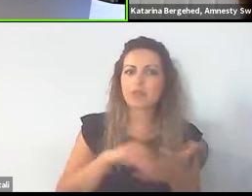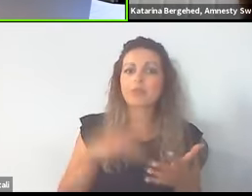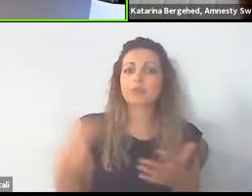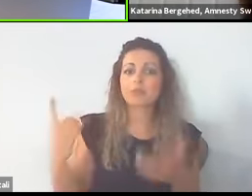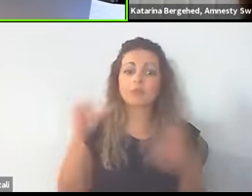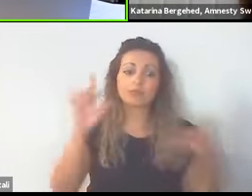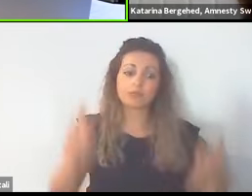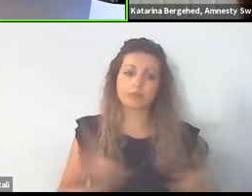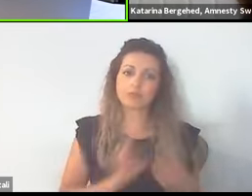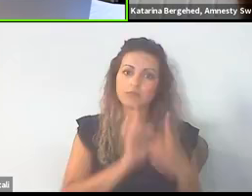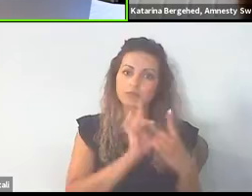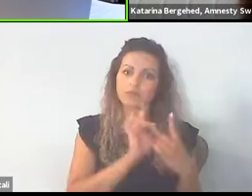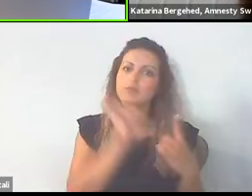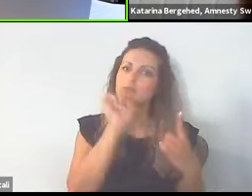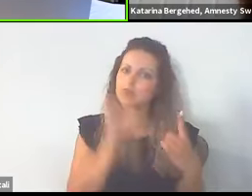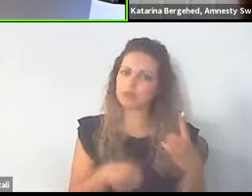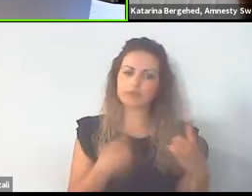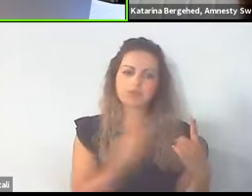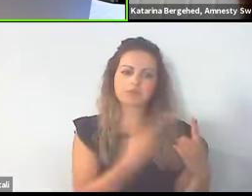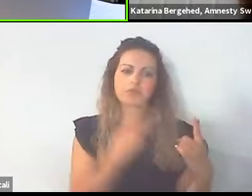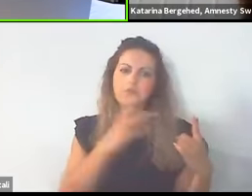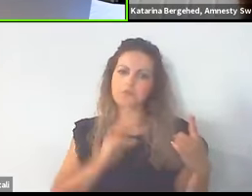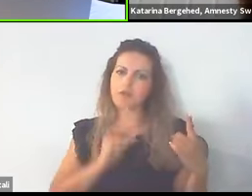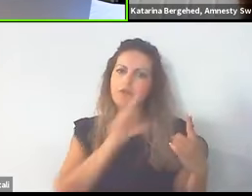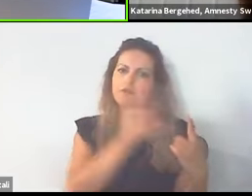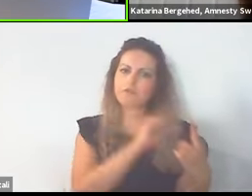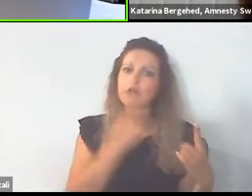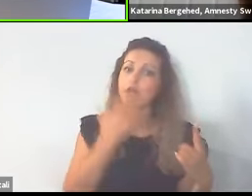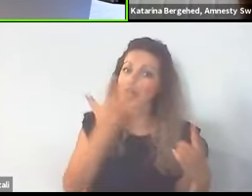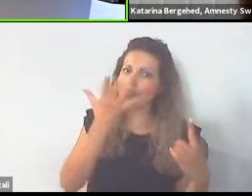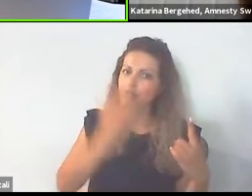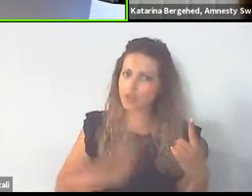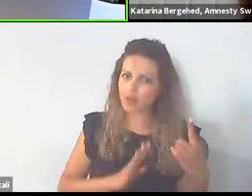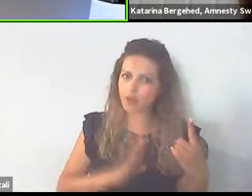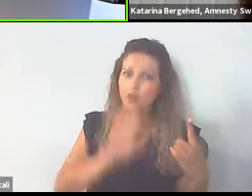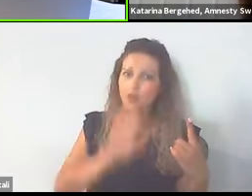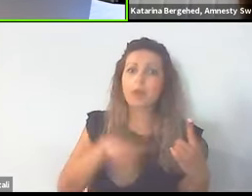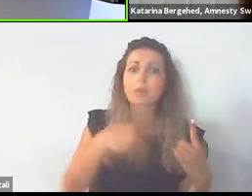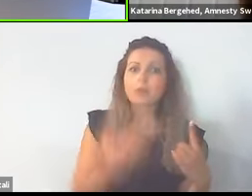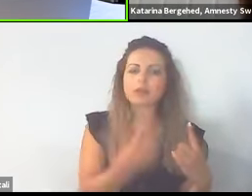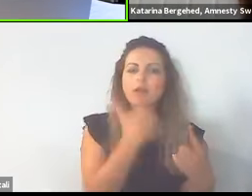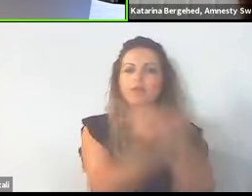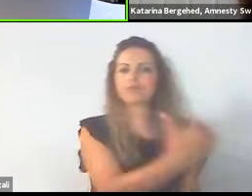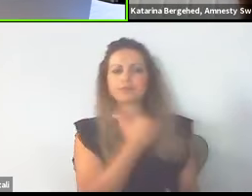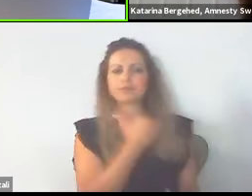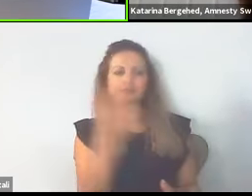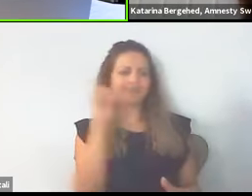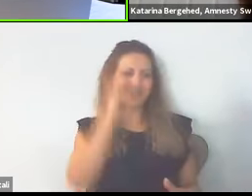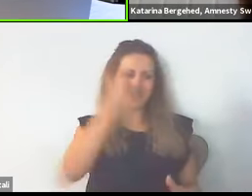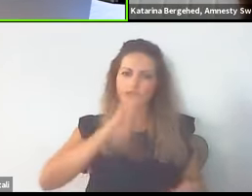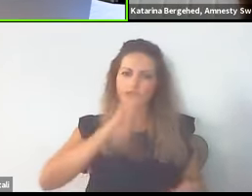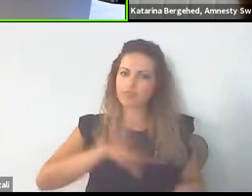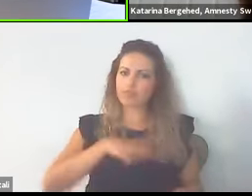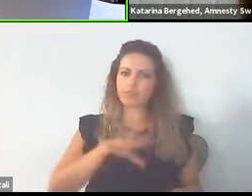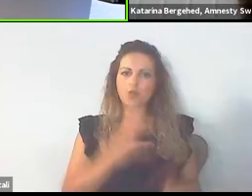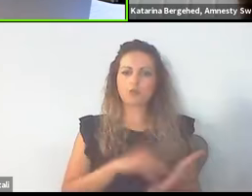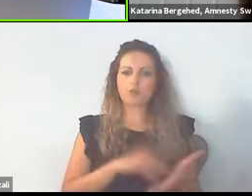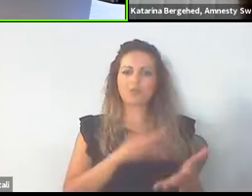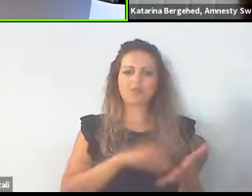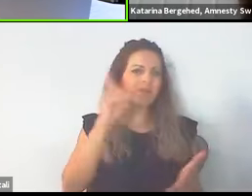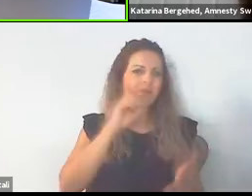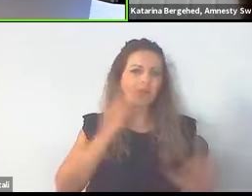ξεκίνησε συνενετικά, αλλά κατέληξε να είναι μη συνενετική. Για παράδειγμα, η καταγγέλουσα καταγγέλει ότι